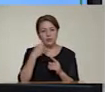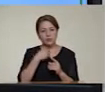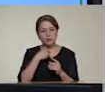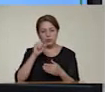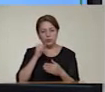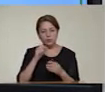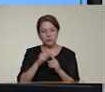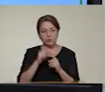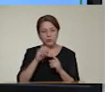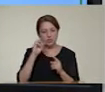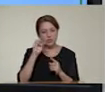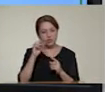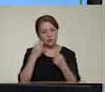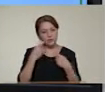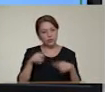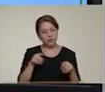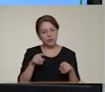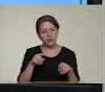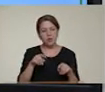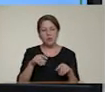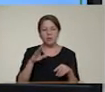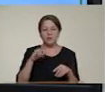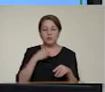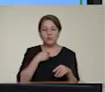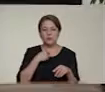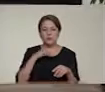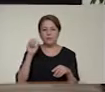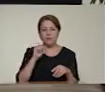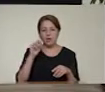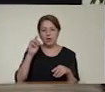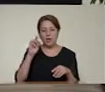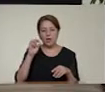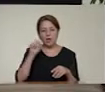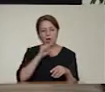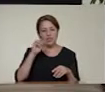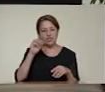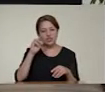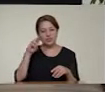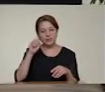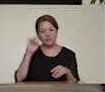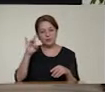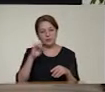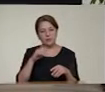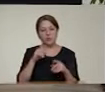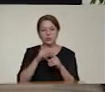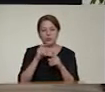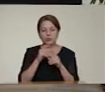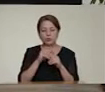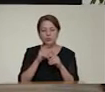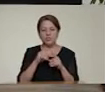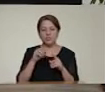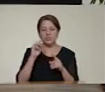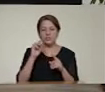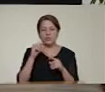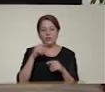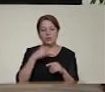Jo'ja so'zidagi j tovushi va ajdar so'zidagi j tovushi 2 ta harfni